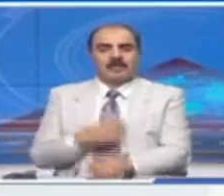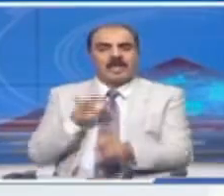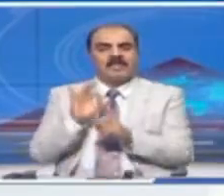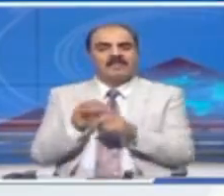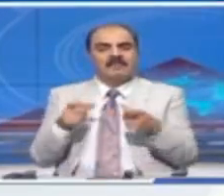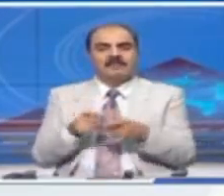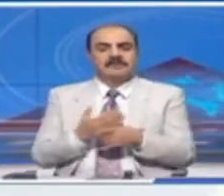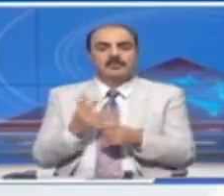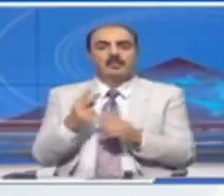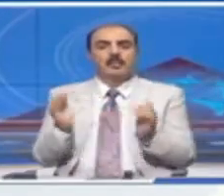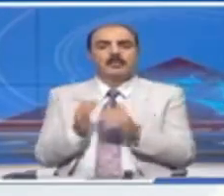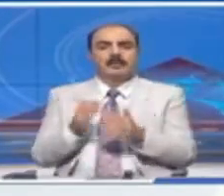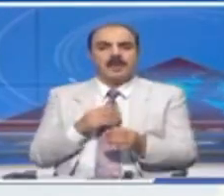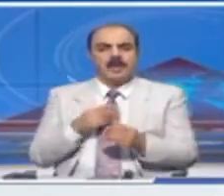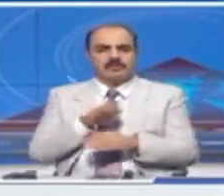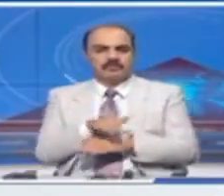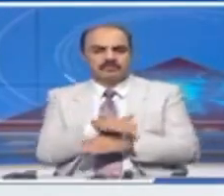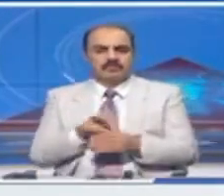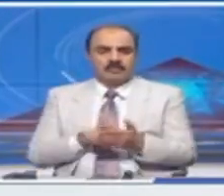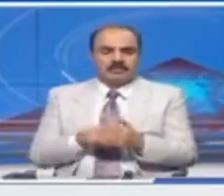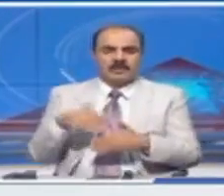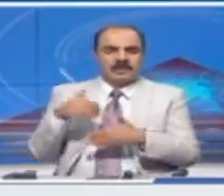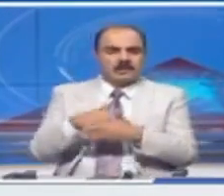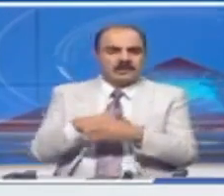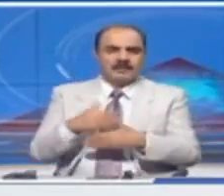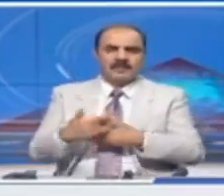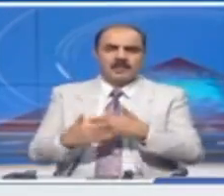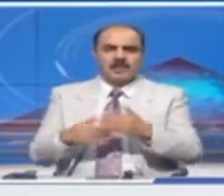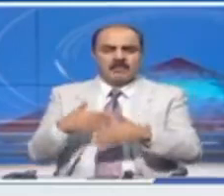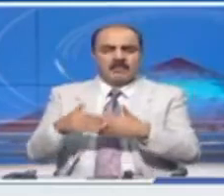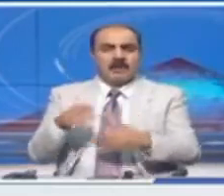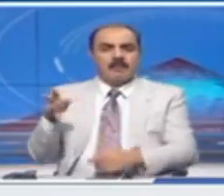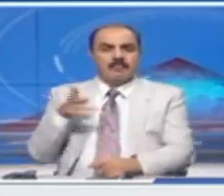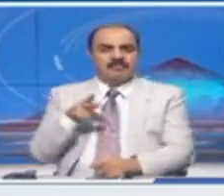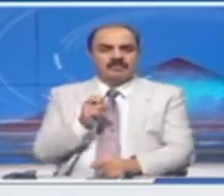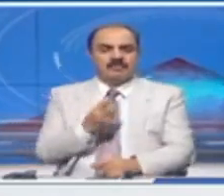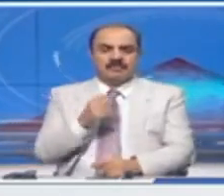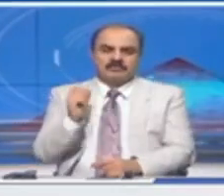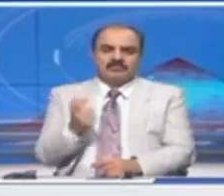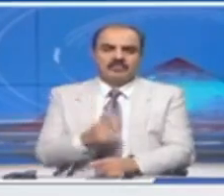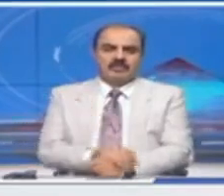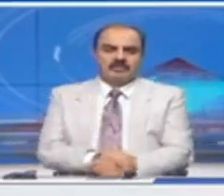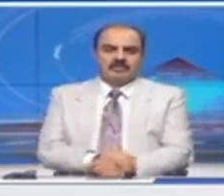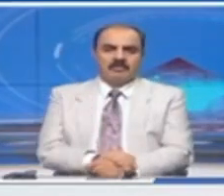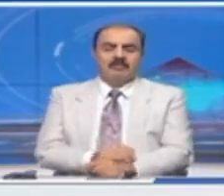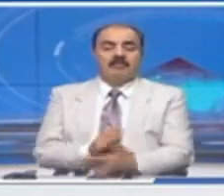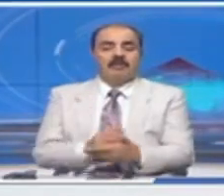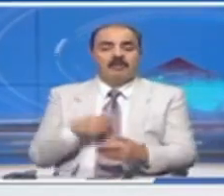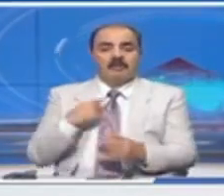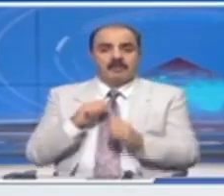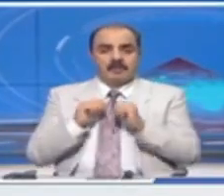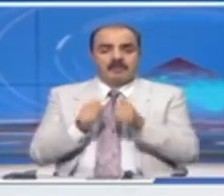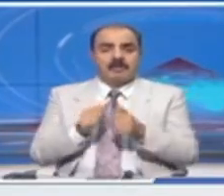الاجتماع الذي يتواصل على مدار يومين لوضع خارطة طريق لتنظيم الانتخابات العامة المقررة في 24 من ديسمبر